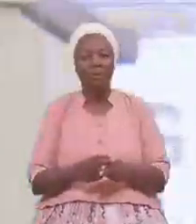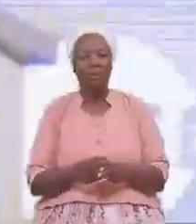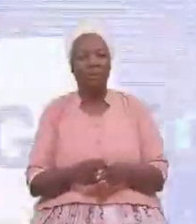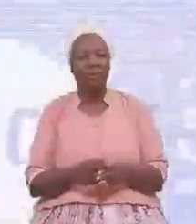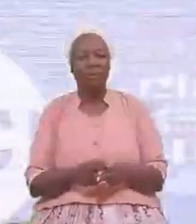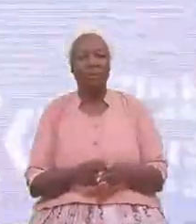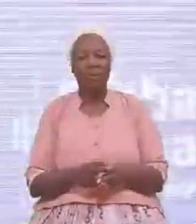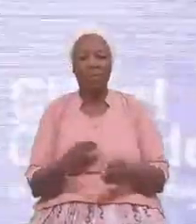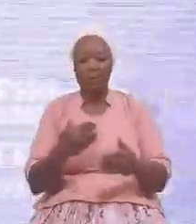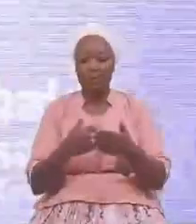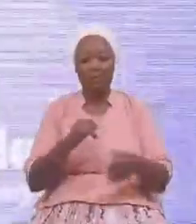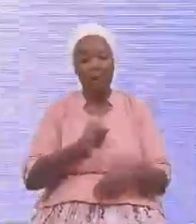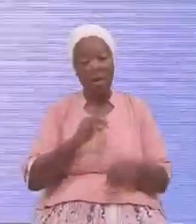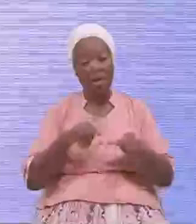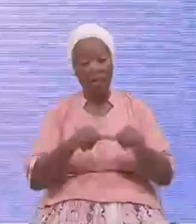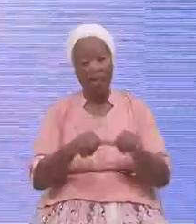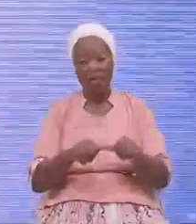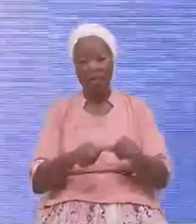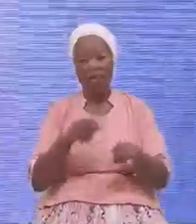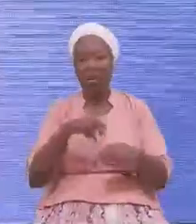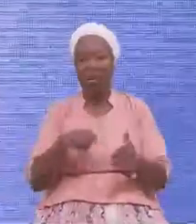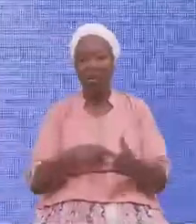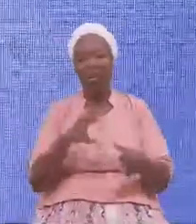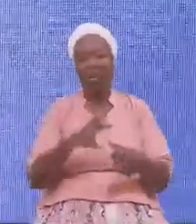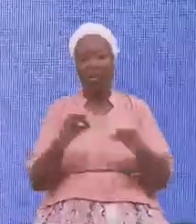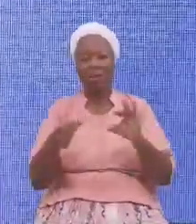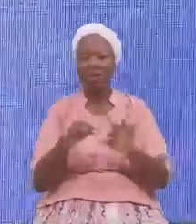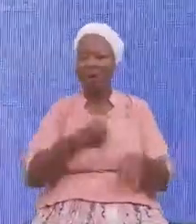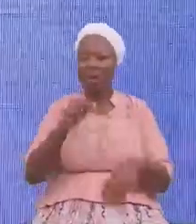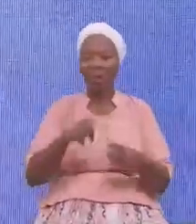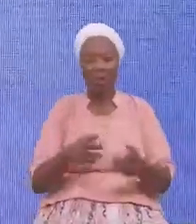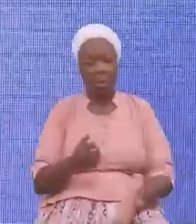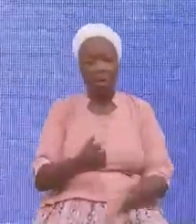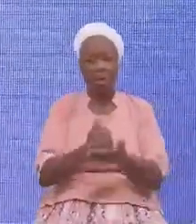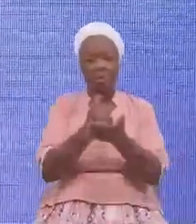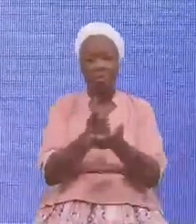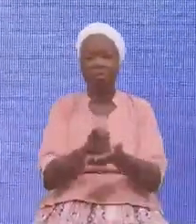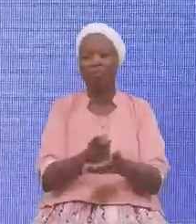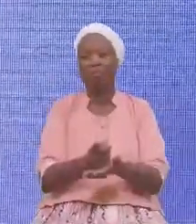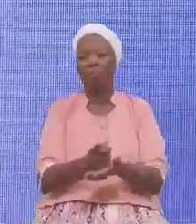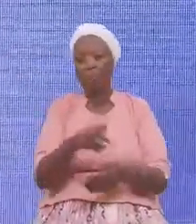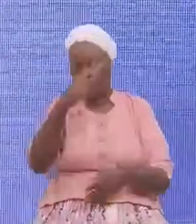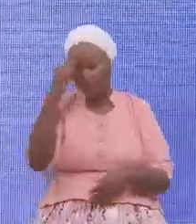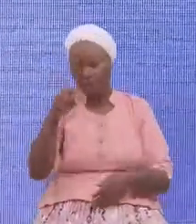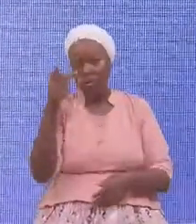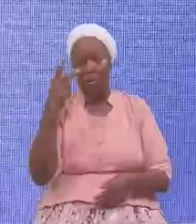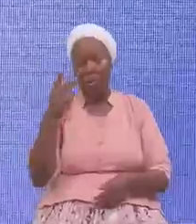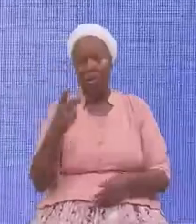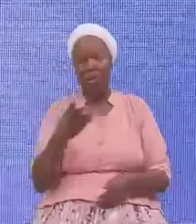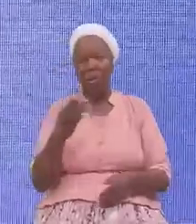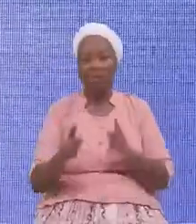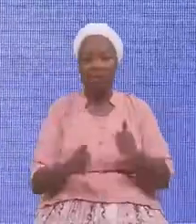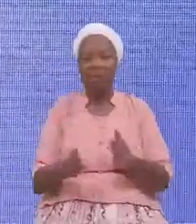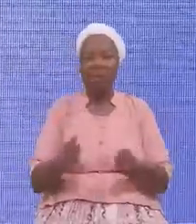Avant d'avancer dans l'histoire, je dois vous aider. Parce que vous voyez, il y a des gens qui sont